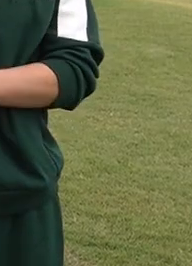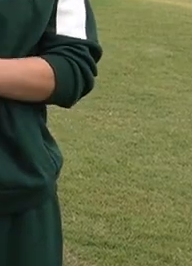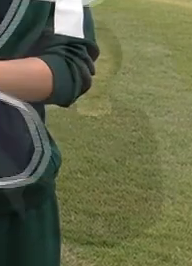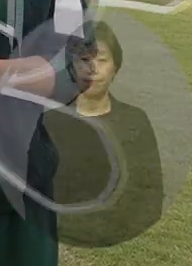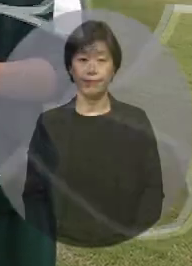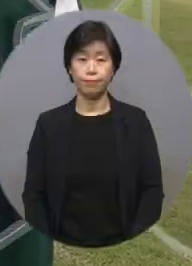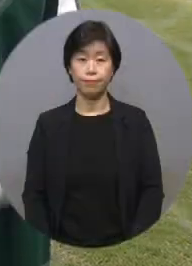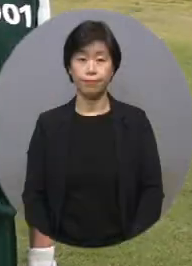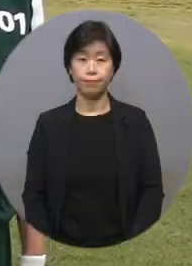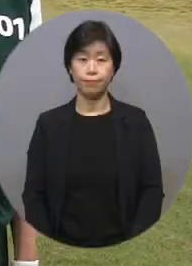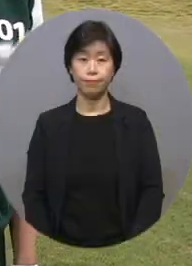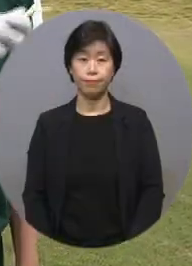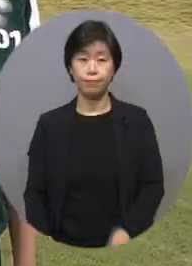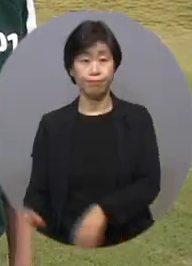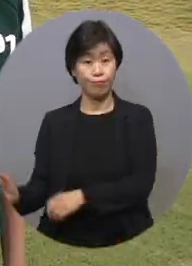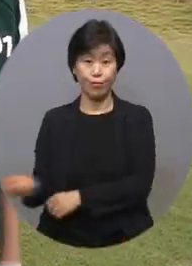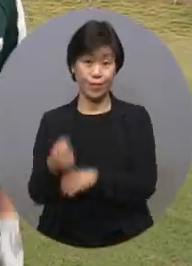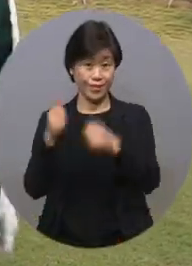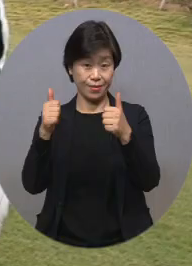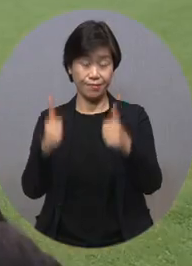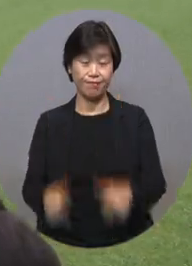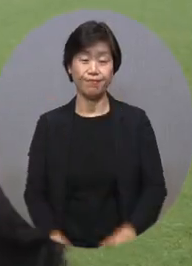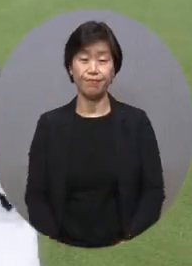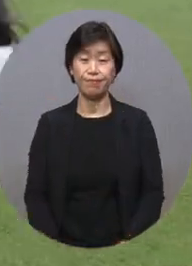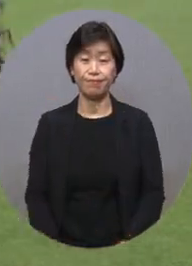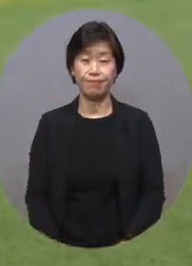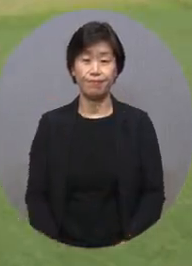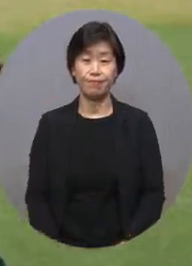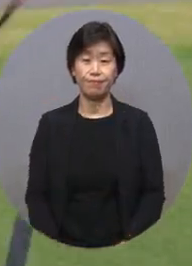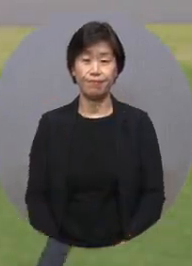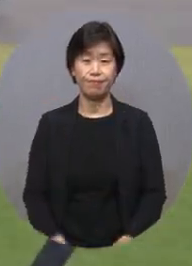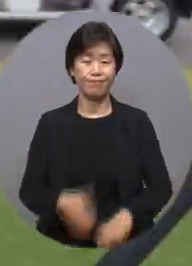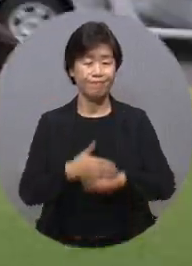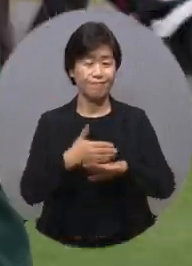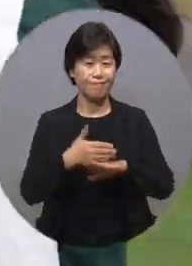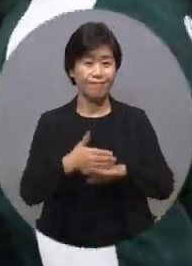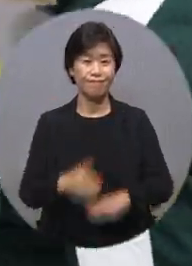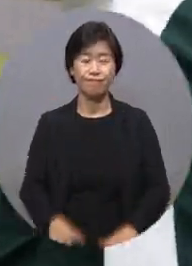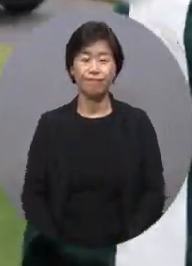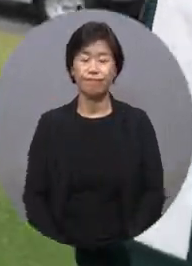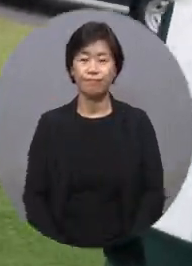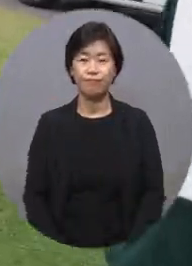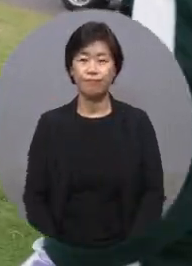자. 됐다. 이쪽 벙커 쳐. 감사합니다. 벙커.